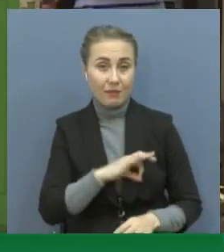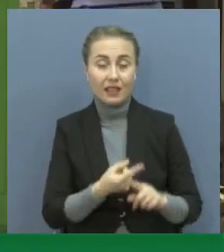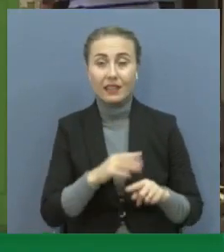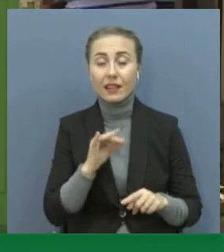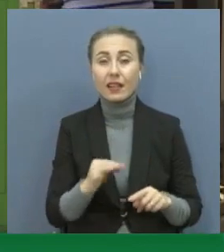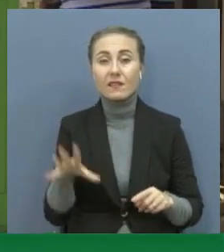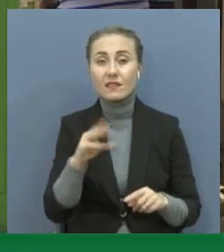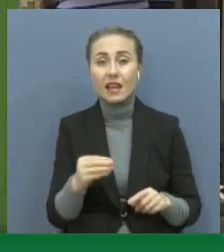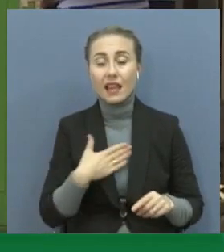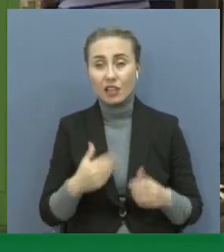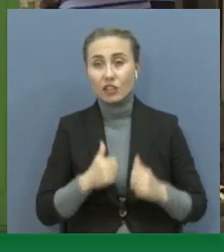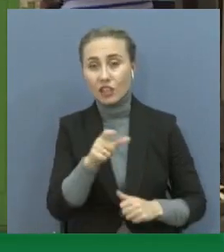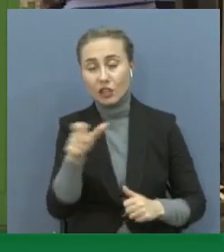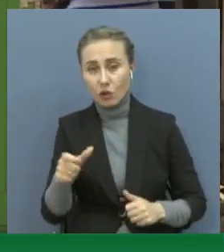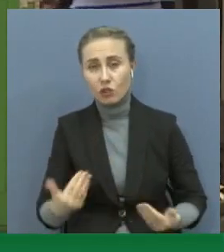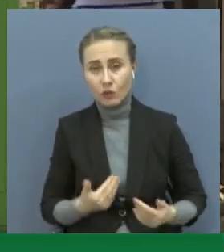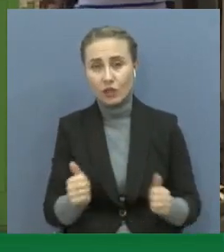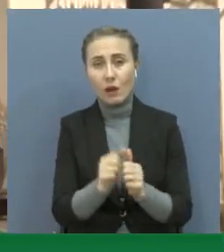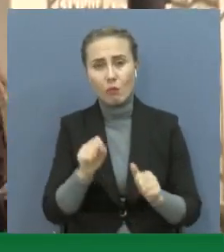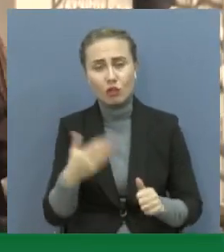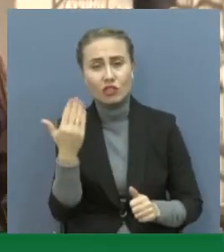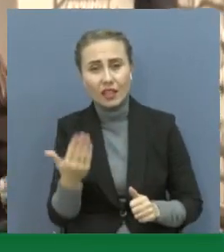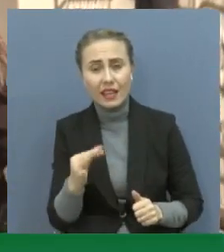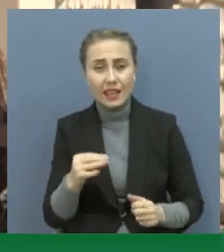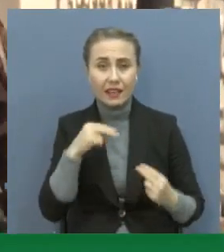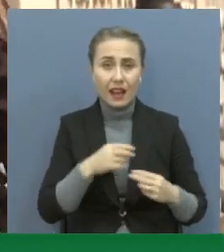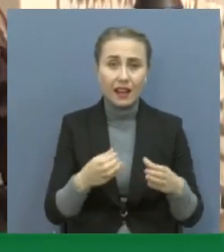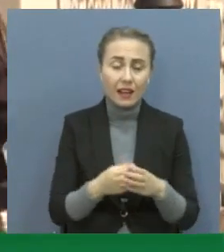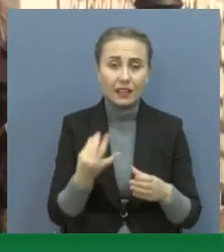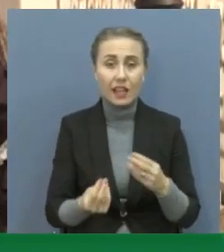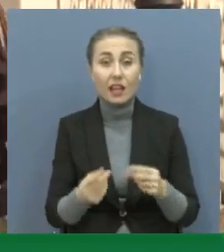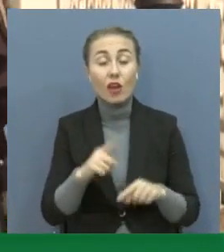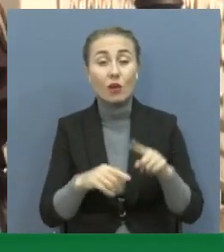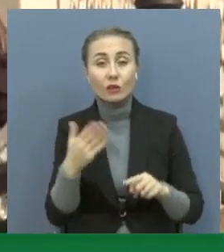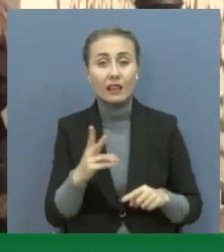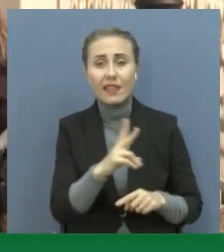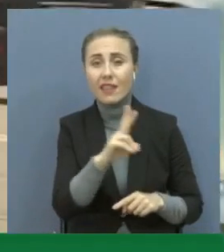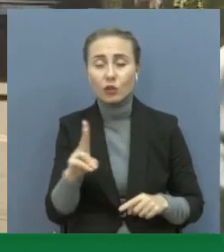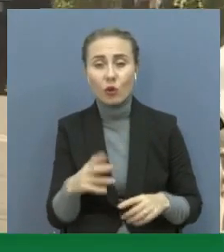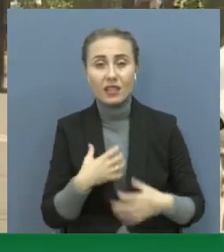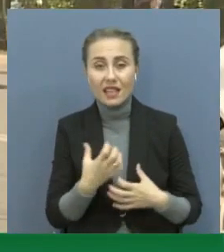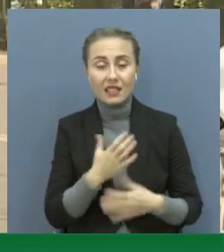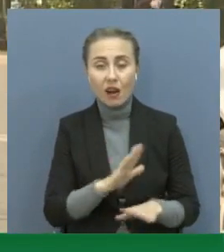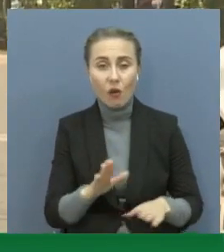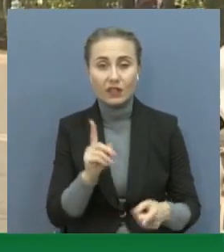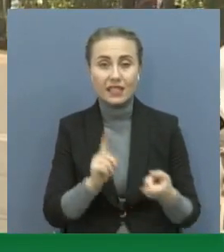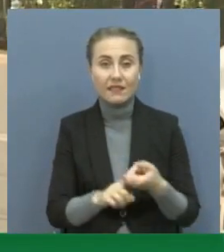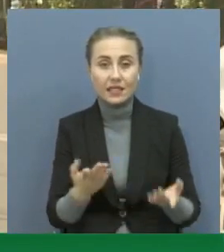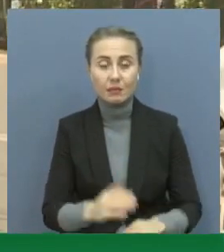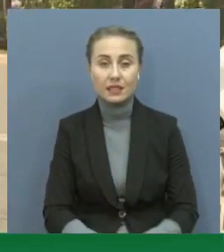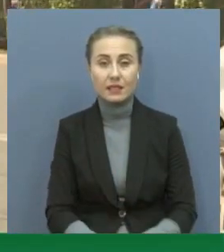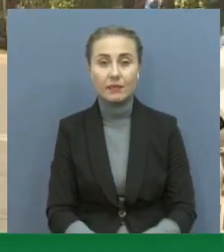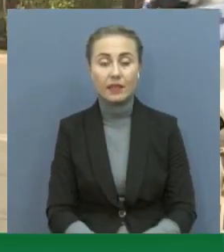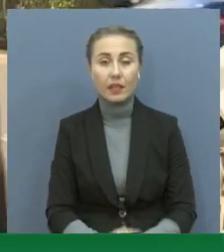герои живут рядом. Возможно, это ваш сосед, коллега или родственник. Абсолютно никто не застрахован от зависимости.